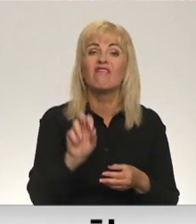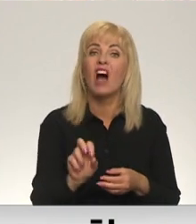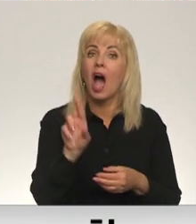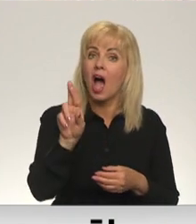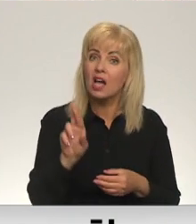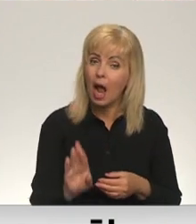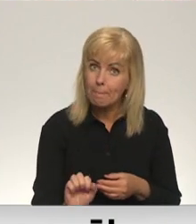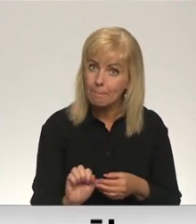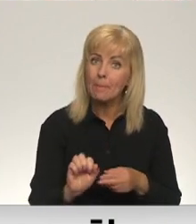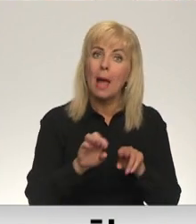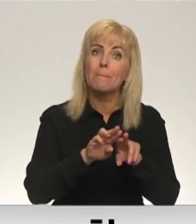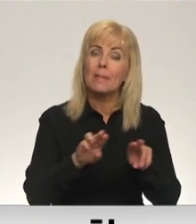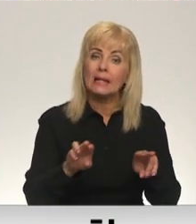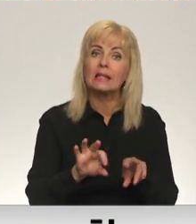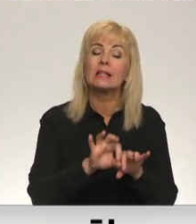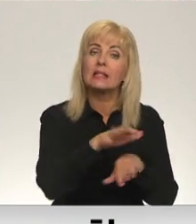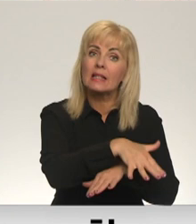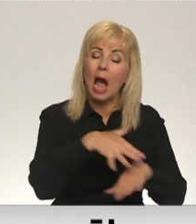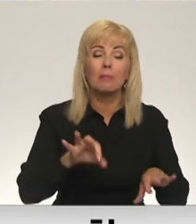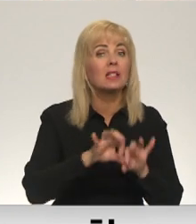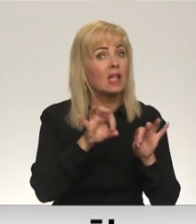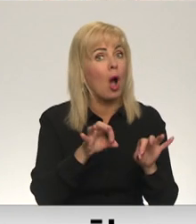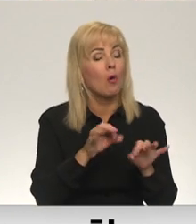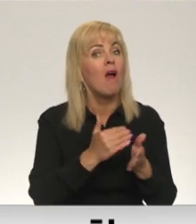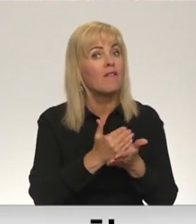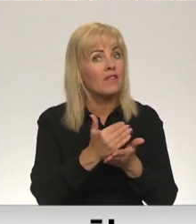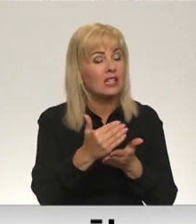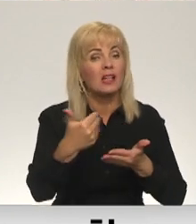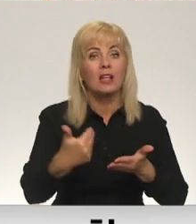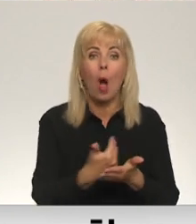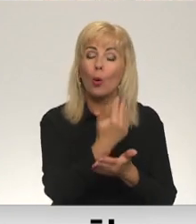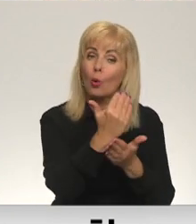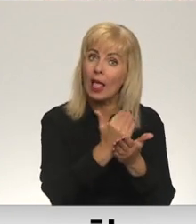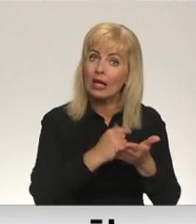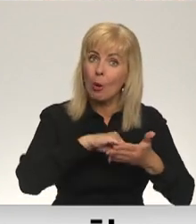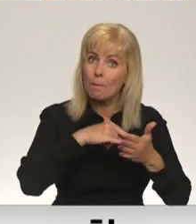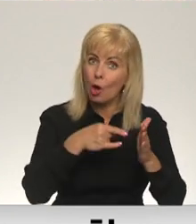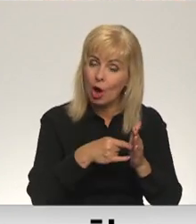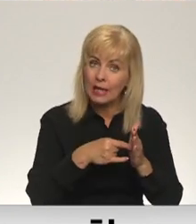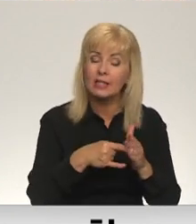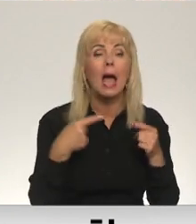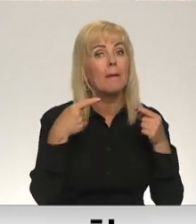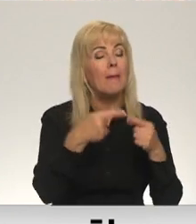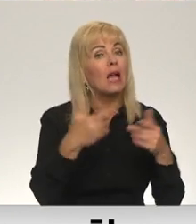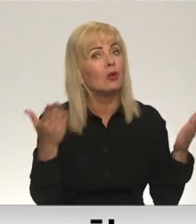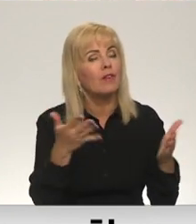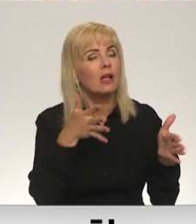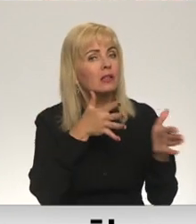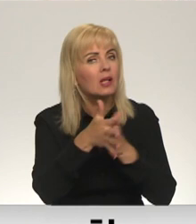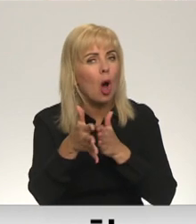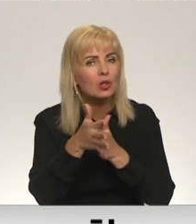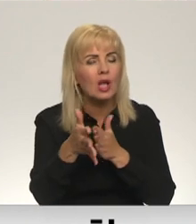reģionālās attīstības ministrija Saeimā sākusi virzīt jaunu likumprojektu, kura mērķis veicināt caurskatāmību